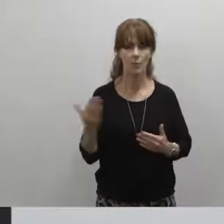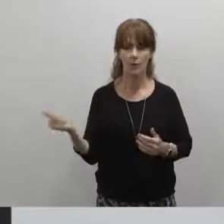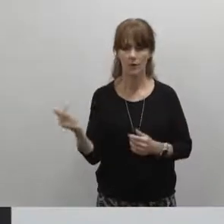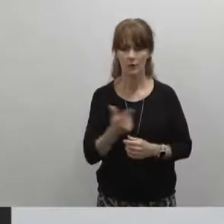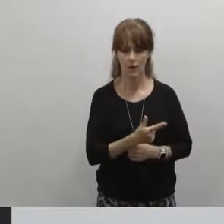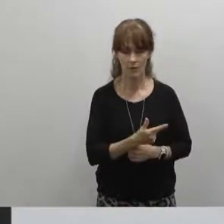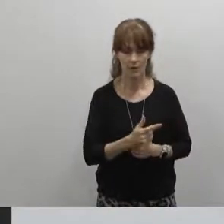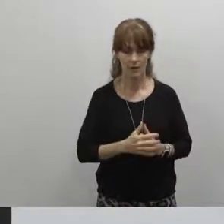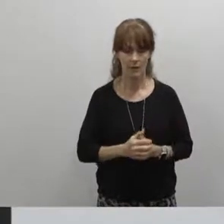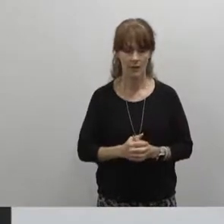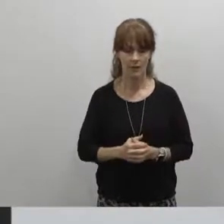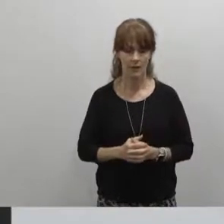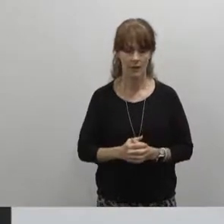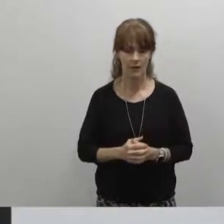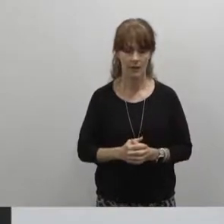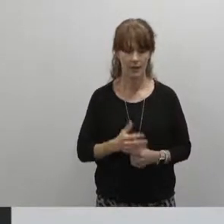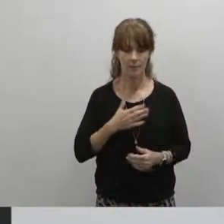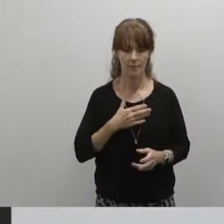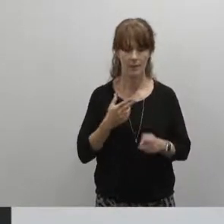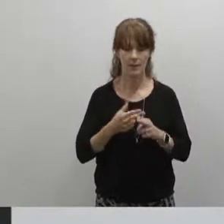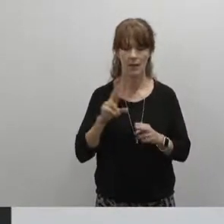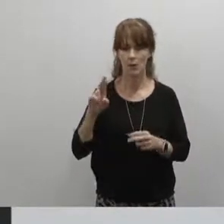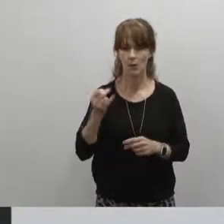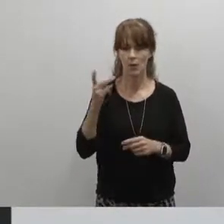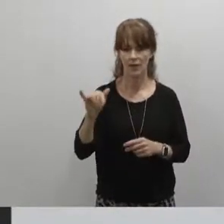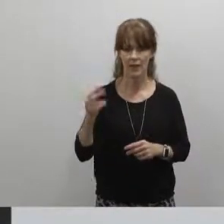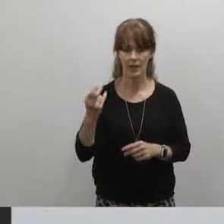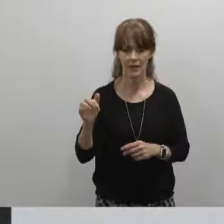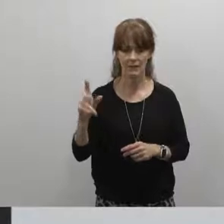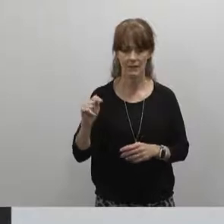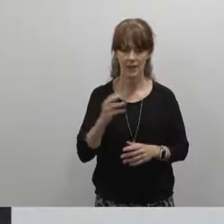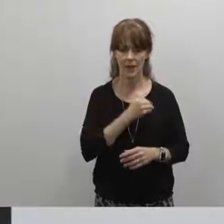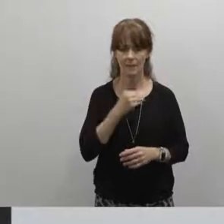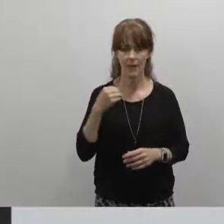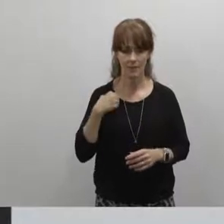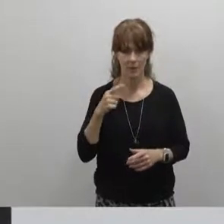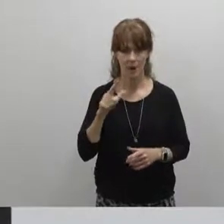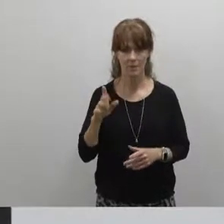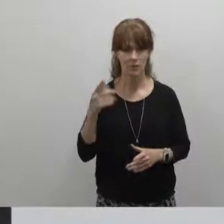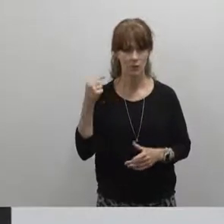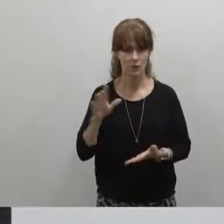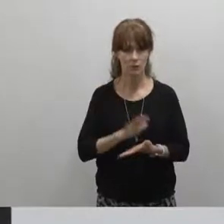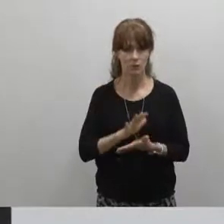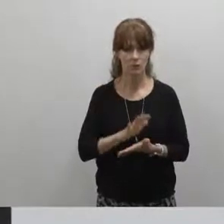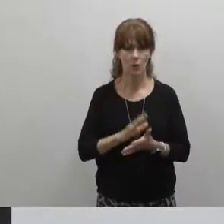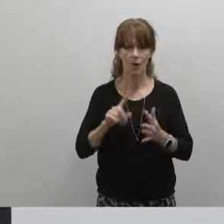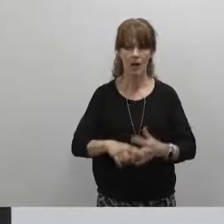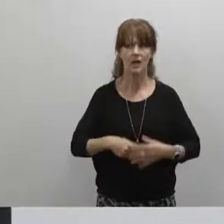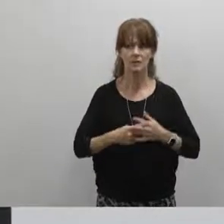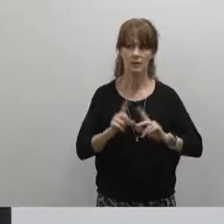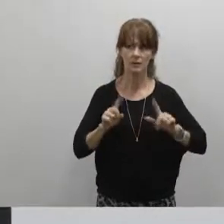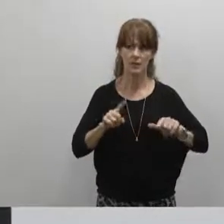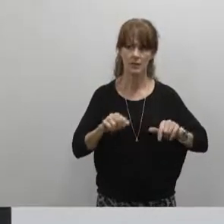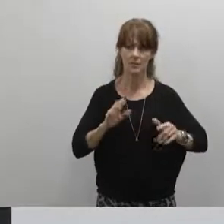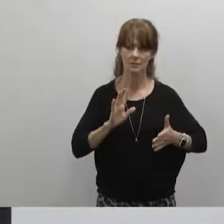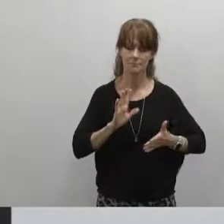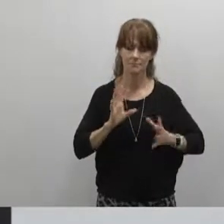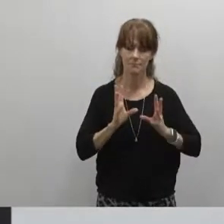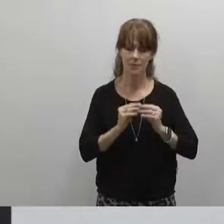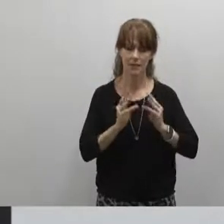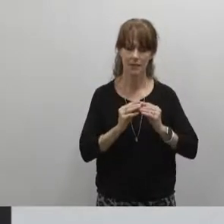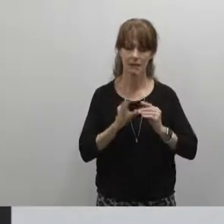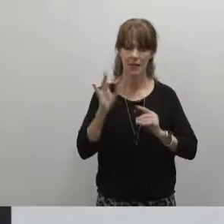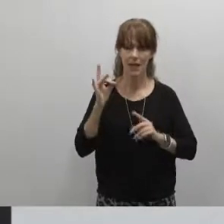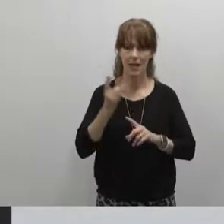À rừng xuống sau đấy. Khi nhầm chung mô Ruthie Haste, quạt chia sẻ mà chức nông cọng khô sá ná sá lá riêng